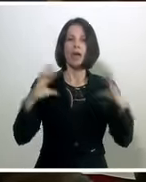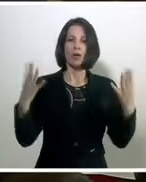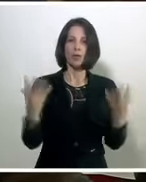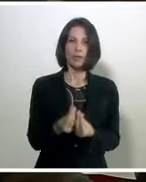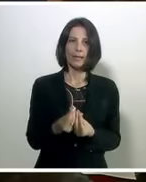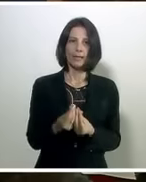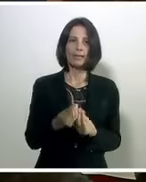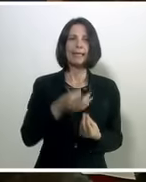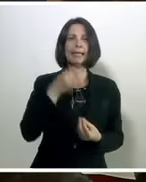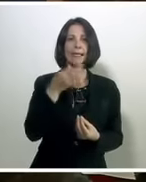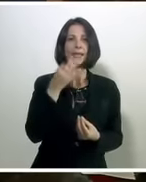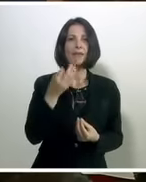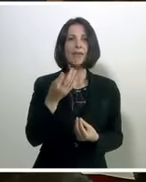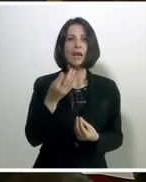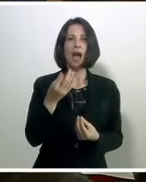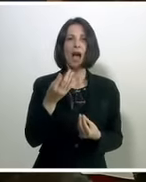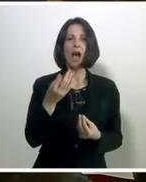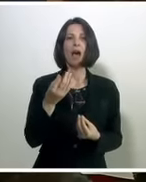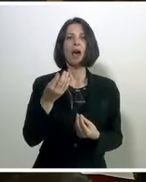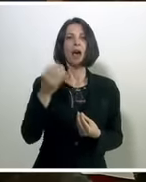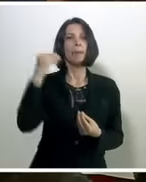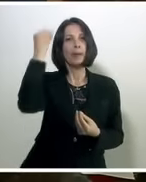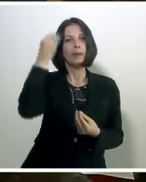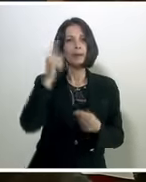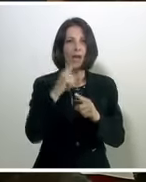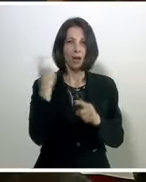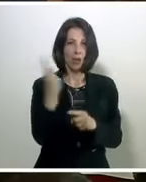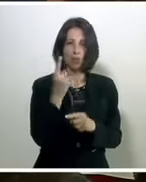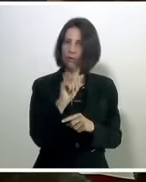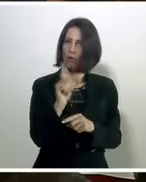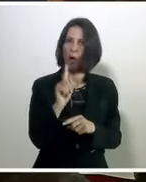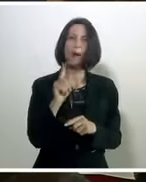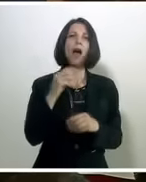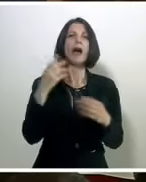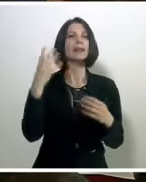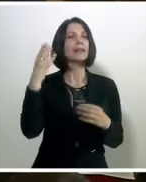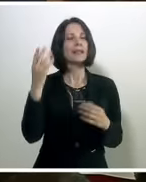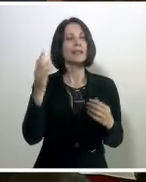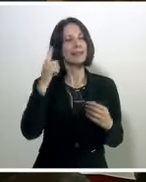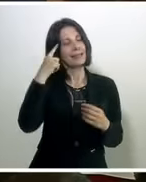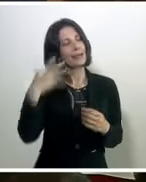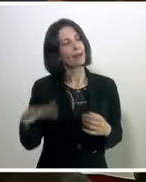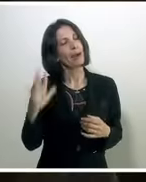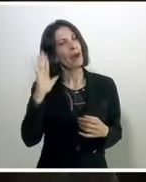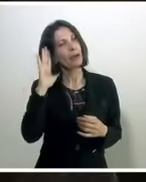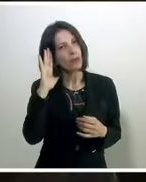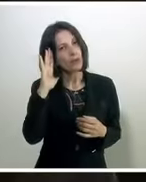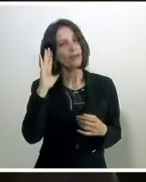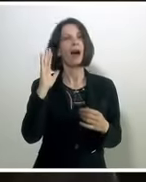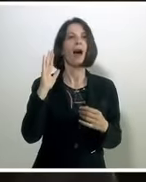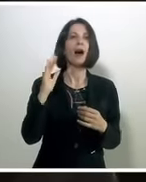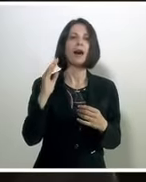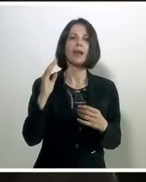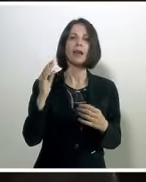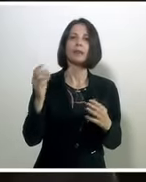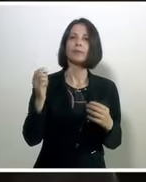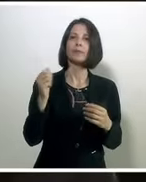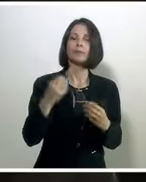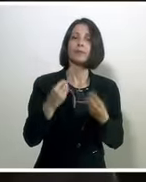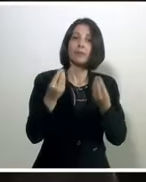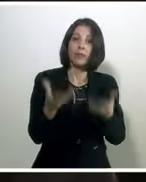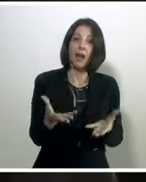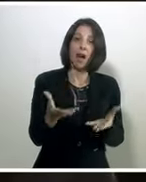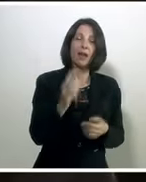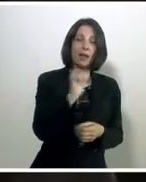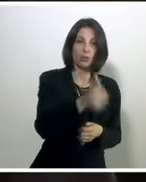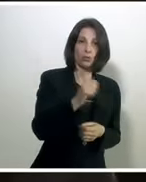significa sapere ascoltare riconoscere le diversità di opinioni di vedute di modalità di espressione e dare a ciascuna il giusto valore